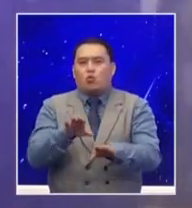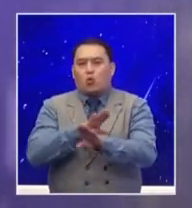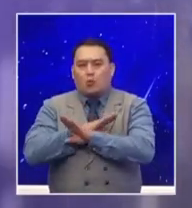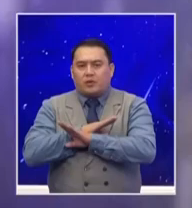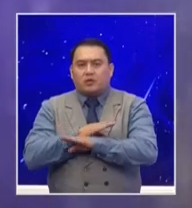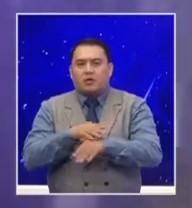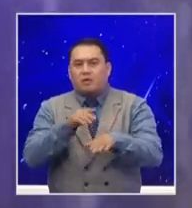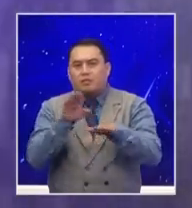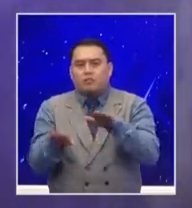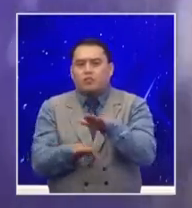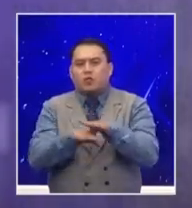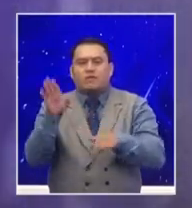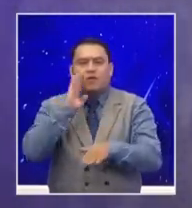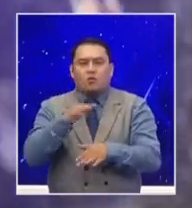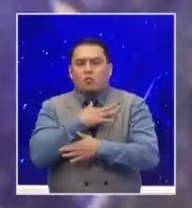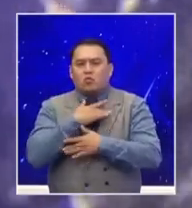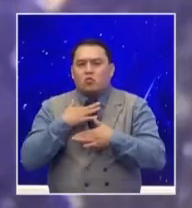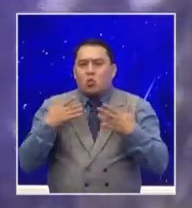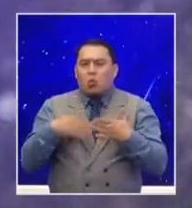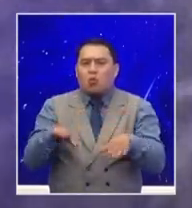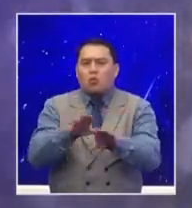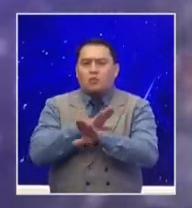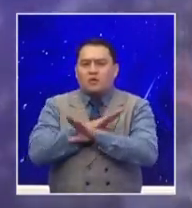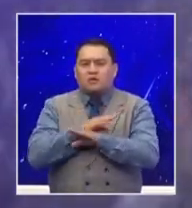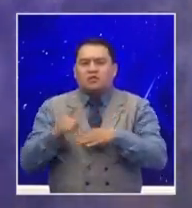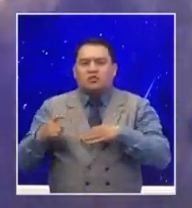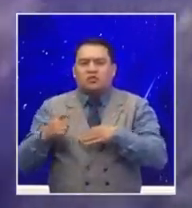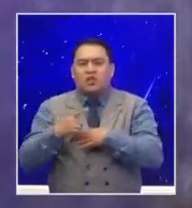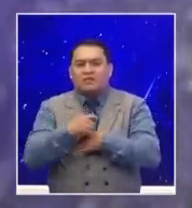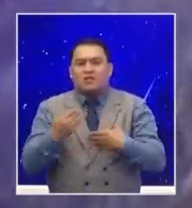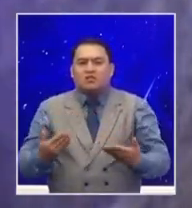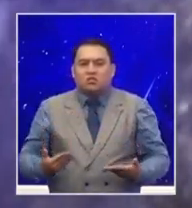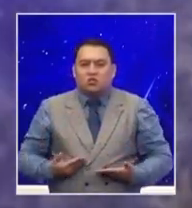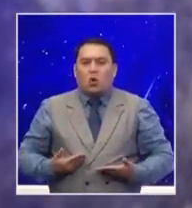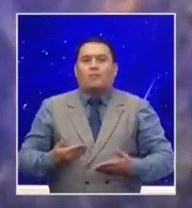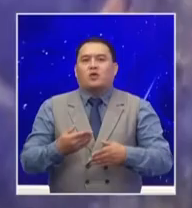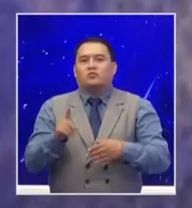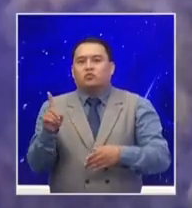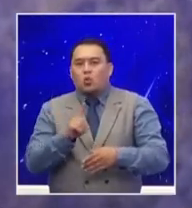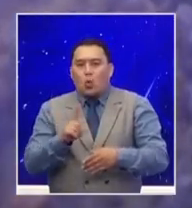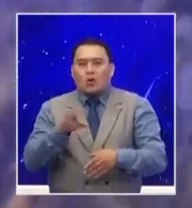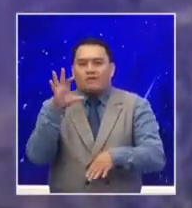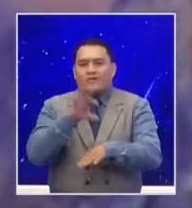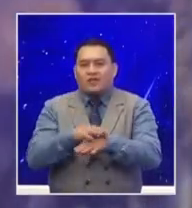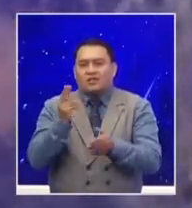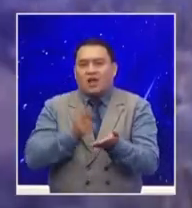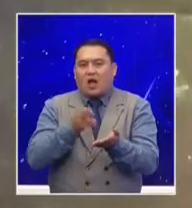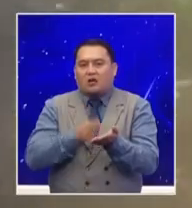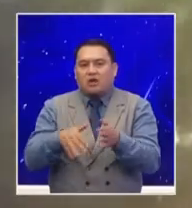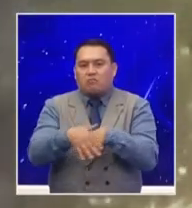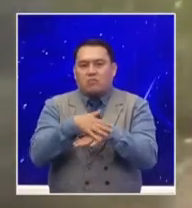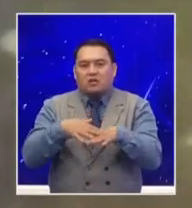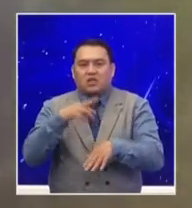На дне зафиксировано много мертвых полихет, многощетинковых червей, которые обитают в донном грунте. Это и является свидетельством